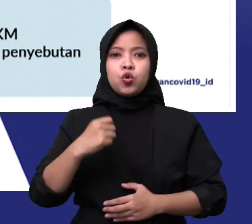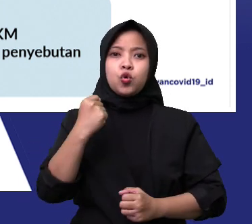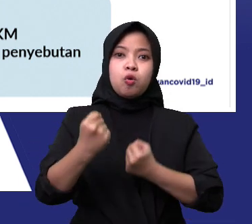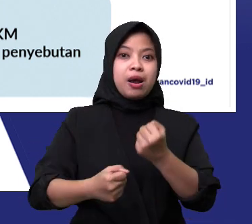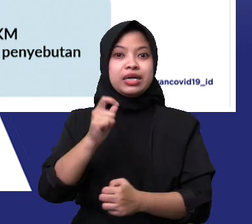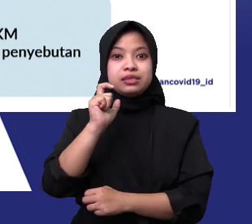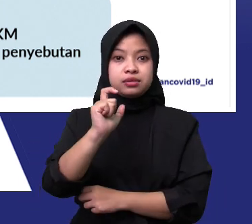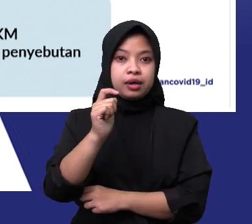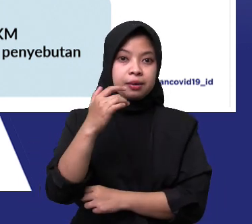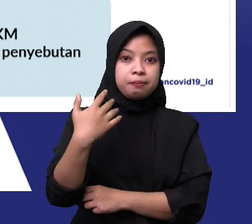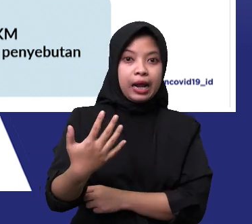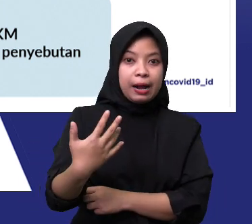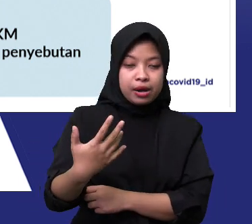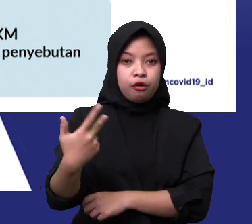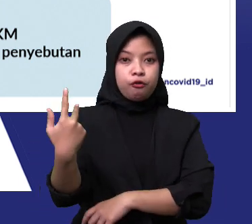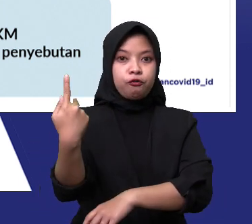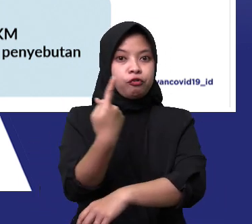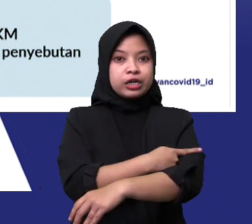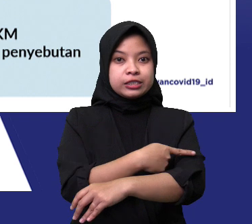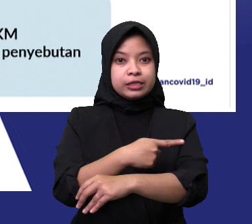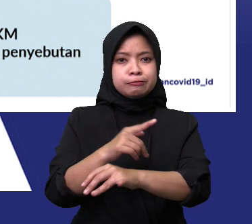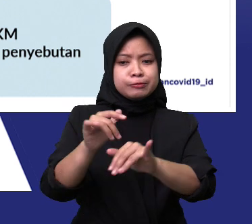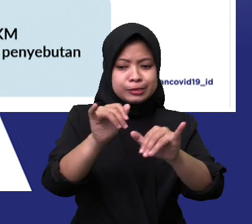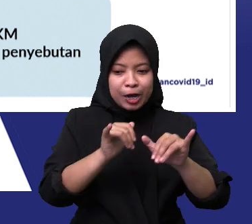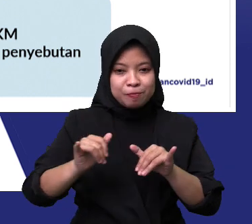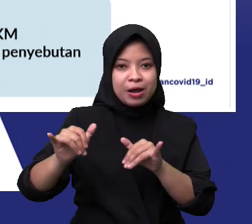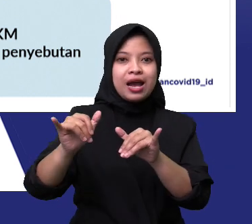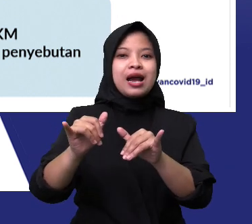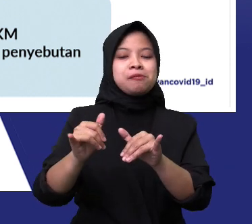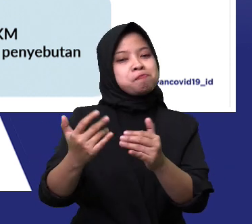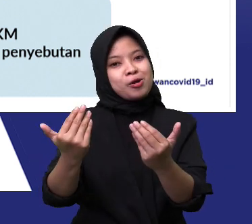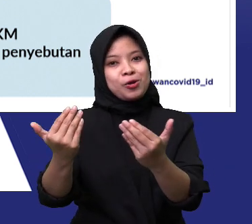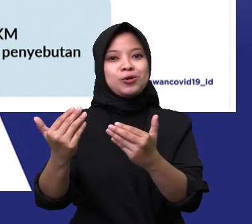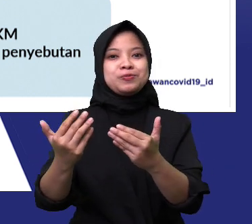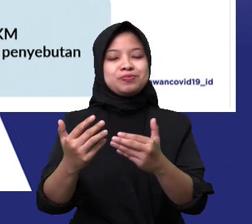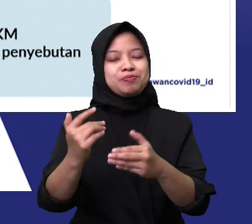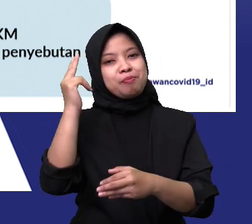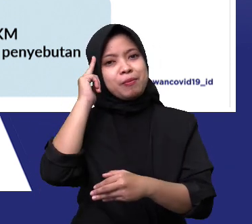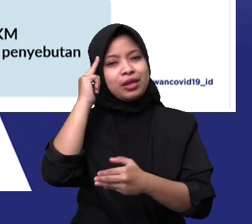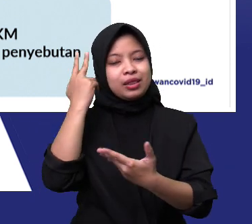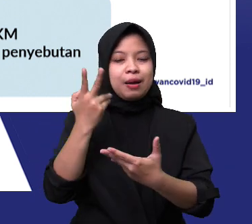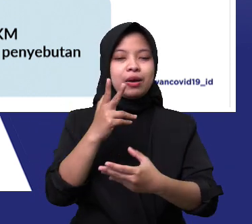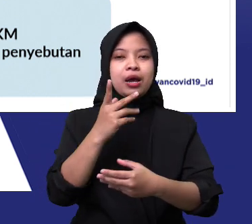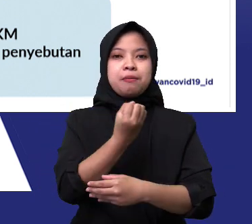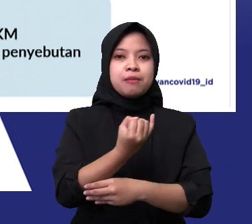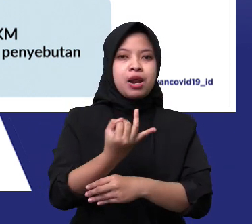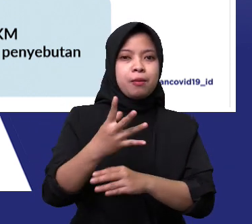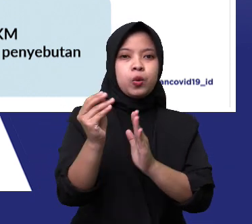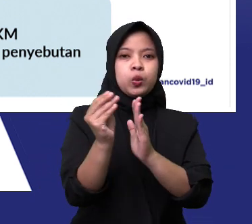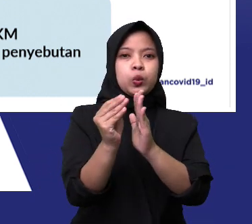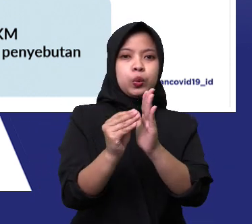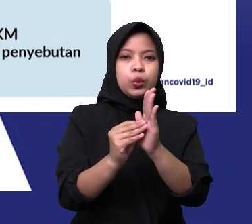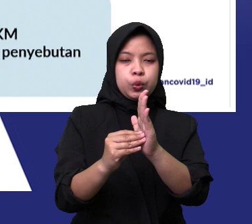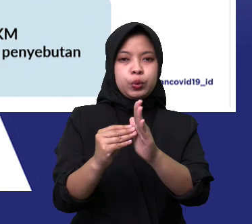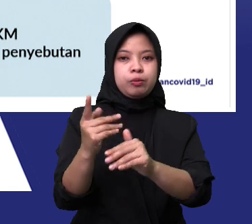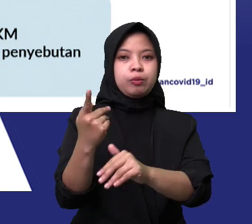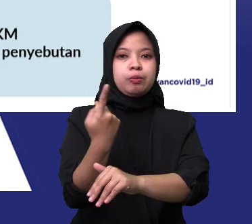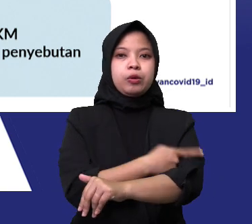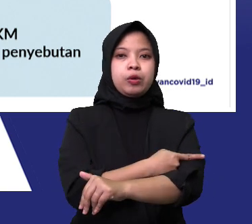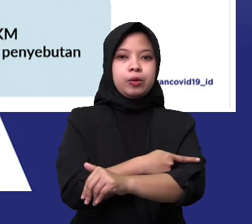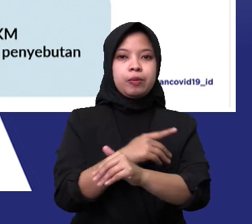untuk meningkatkan cakupan vaksinasi secara merata sesegera mungkin, maka pemerintah memasukkan indikator vaksinasi ke dalam